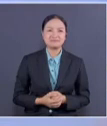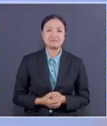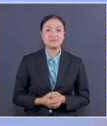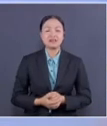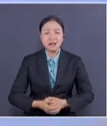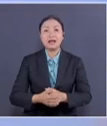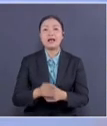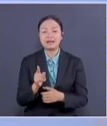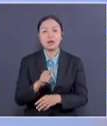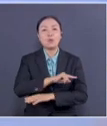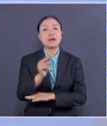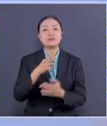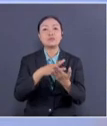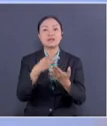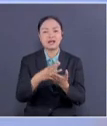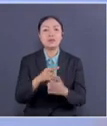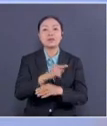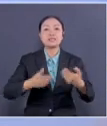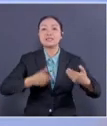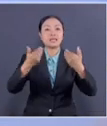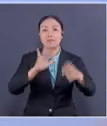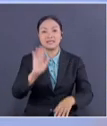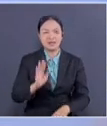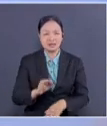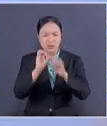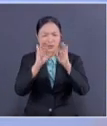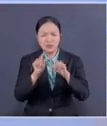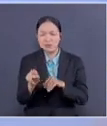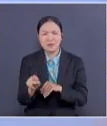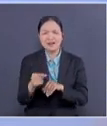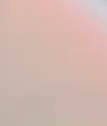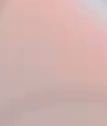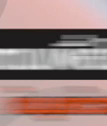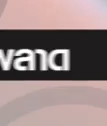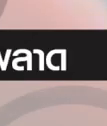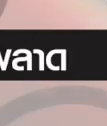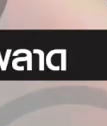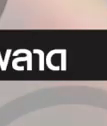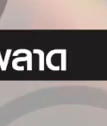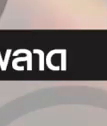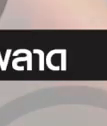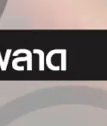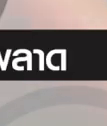ชาการนะ วิชาการ ไม่ใช่งานวันกิจกรรมนะ ครูคณะอะไรเนี่ย โอ้เต็มที่มาก